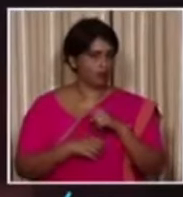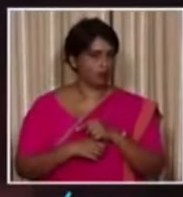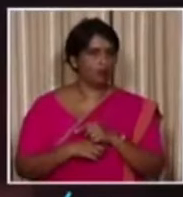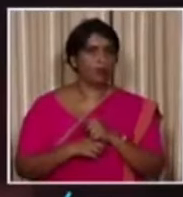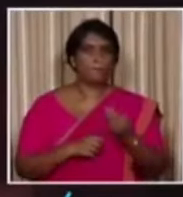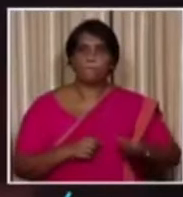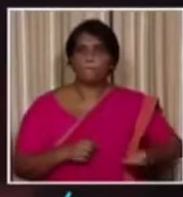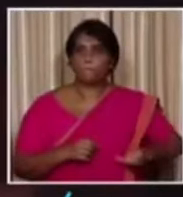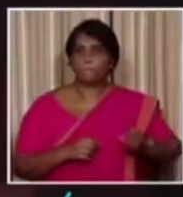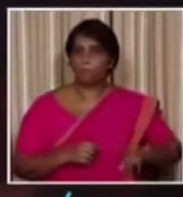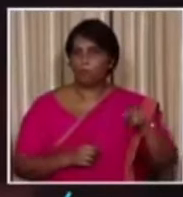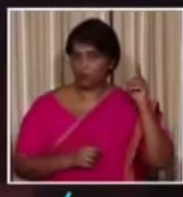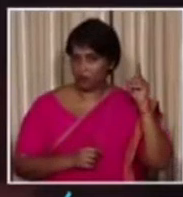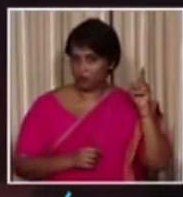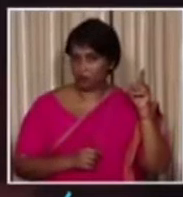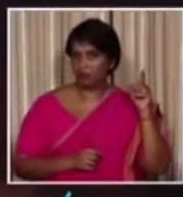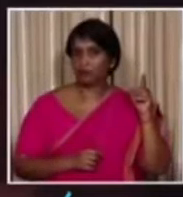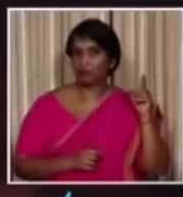බංග්ලාදේශයේ